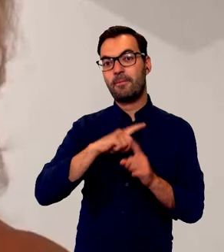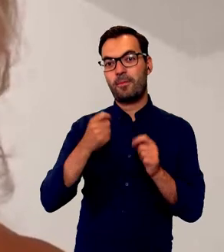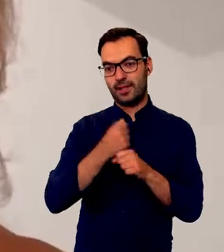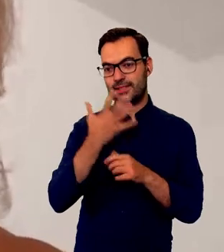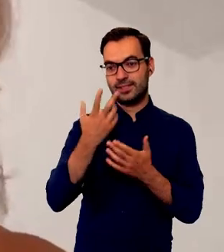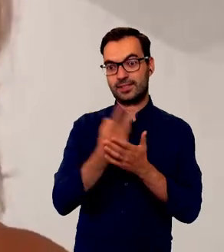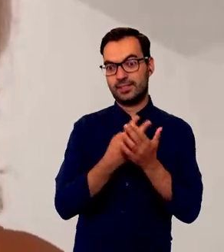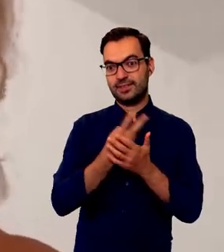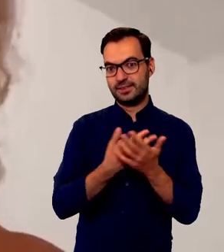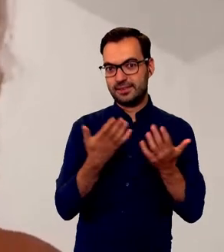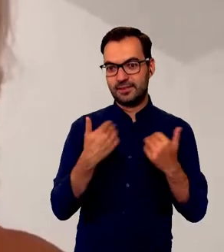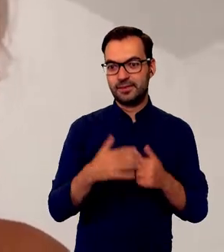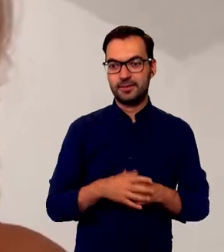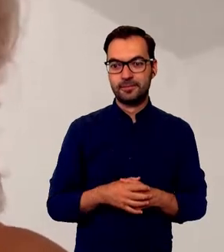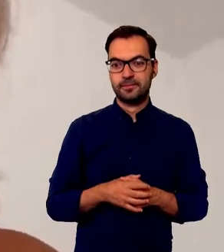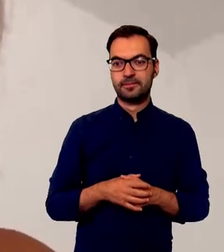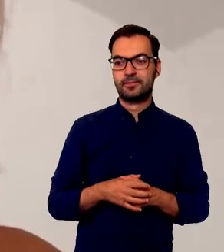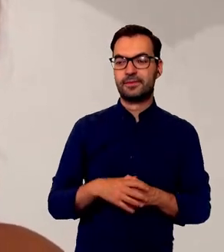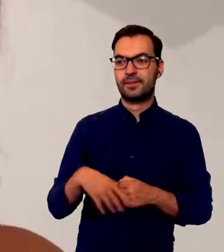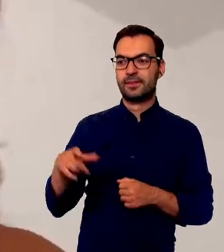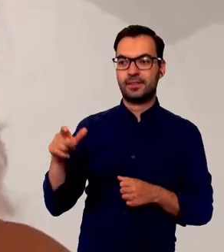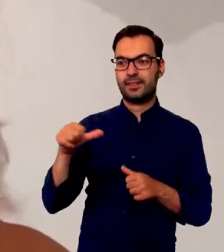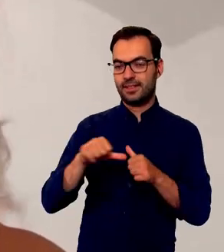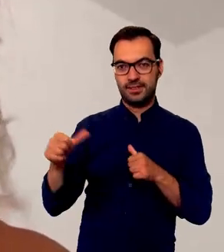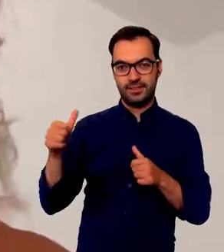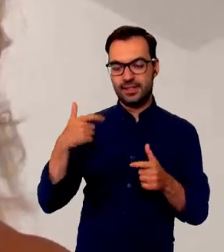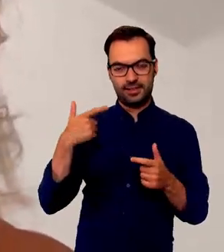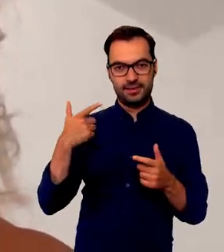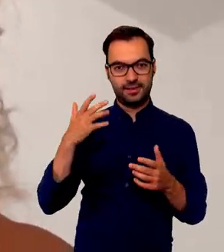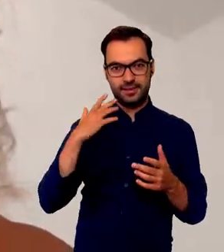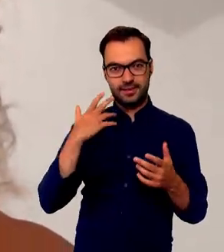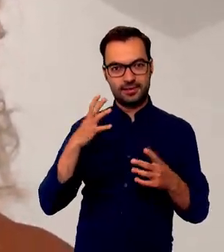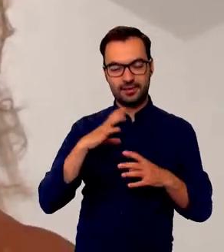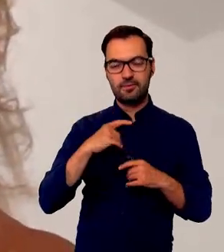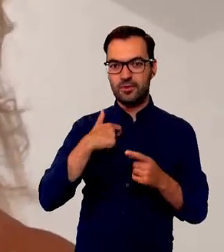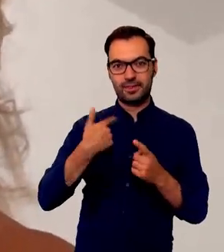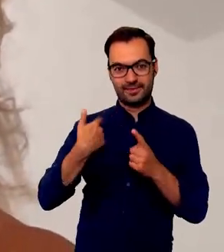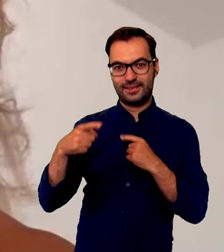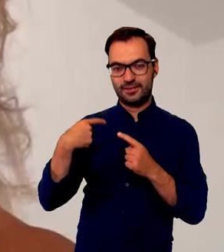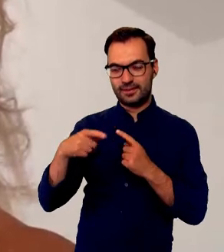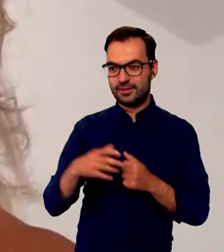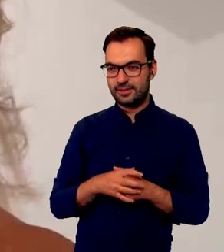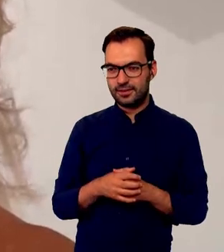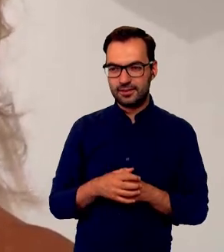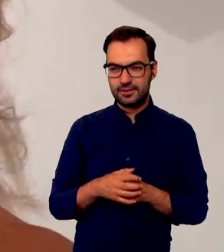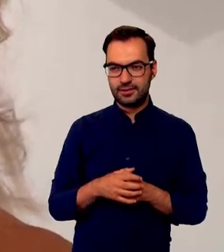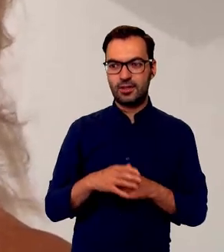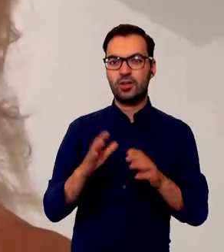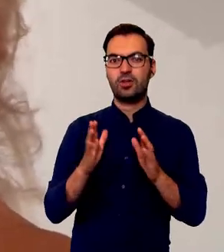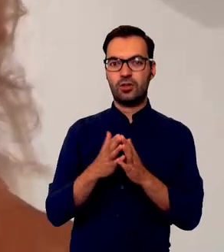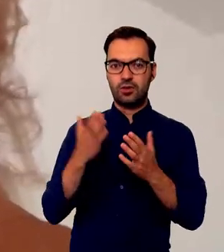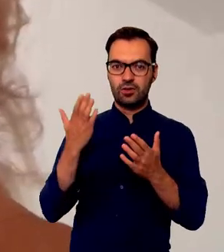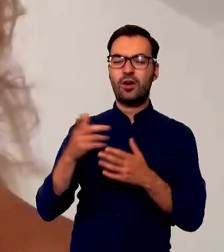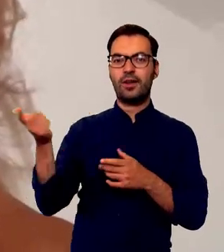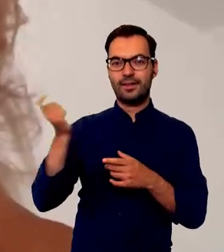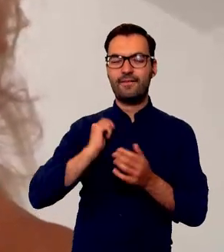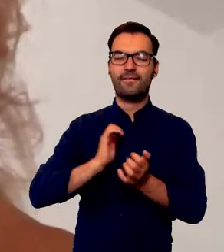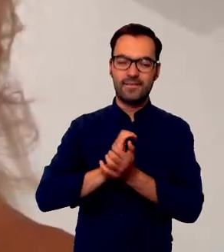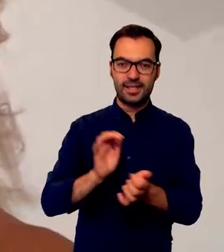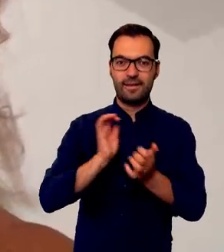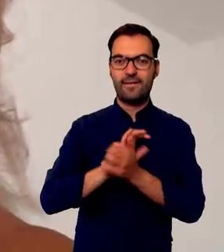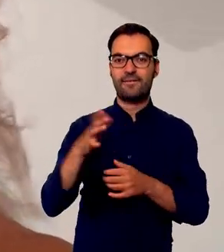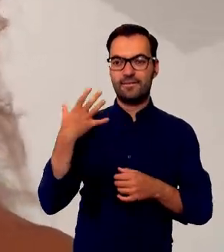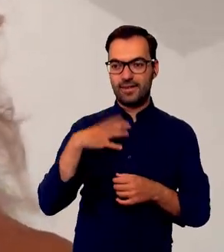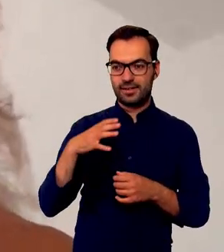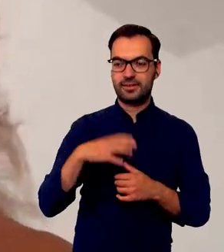to muszę czytać. I tam tydzień przeze mnie nie spała. No i książka znalazła się w ten sposób, ona mówi, wydaj, proszę cię, warto